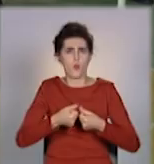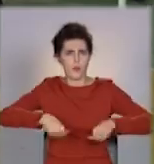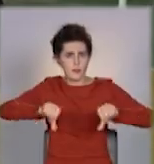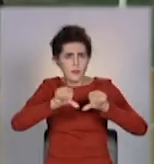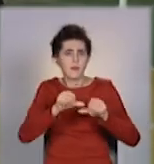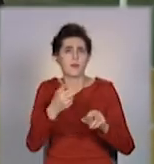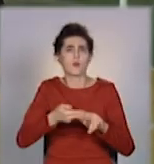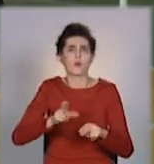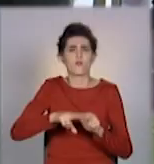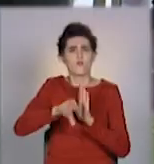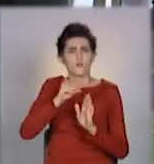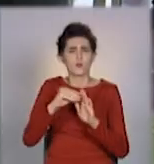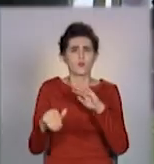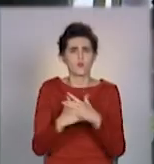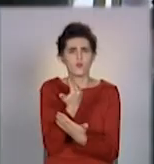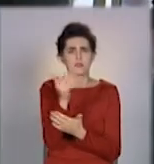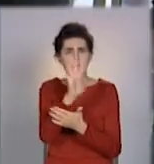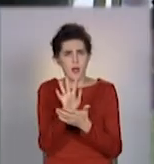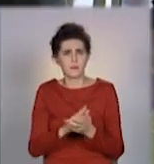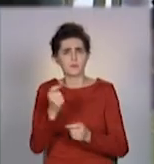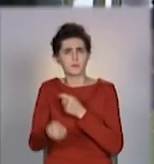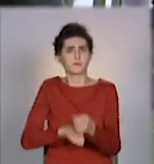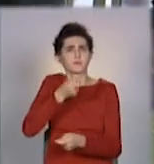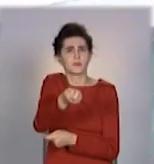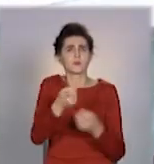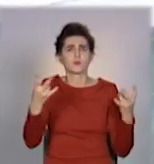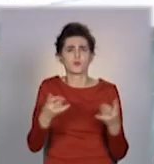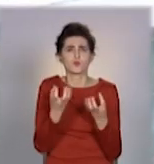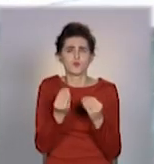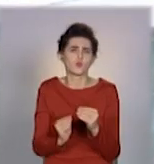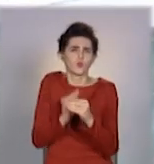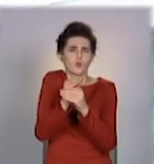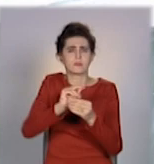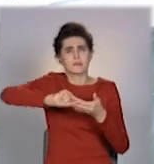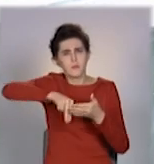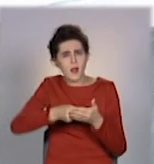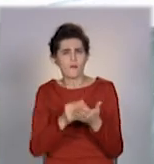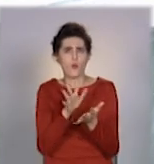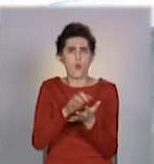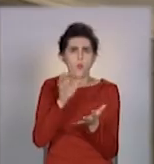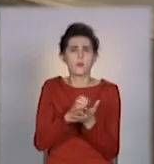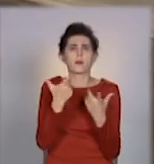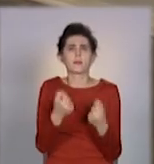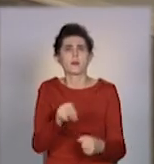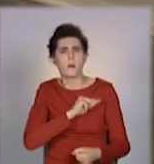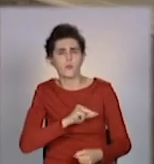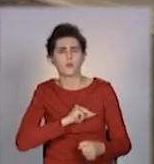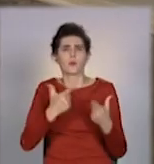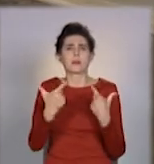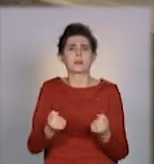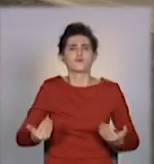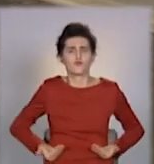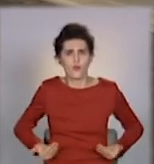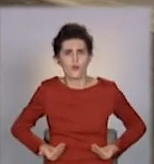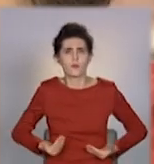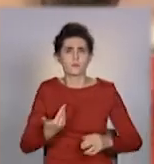відповідною заявою. До неї доведеться додати довідку з місця роботи або переселенця, чи то копію договору оренди житла. Анастасія Прокопенко